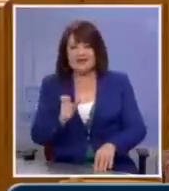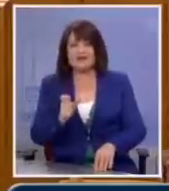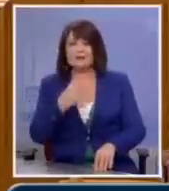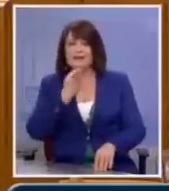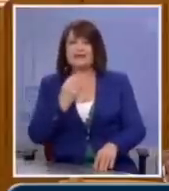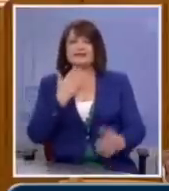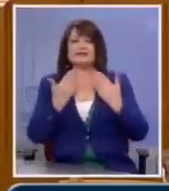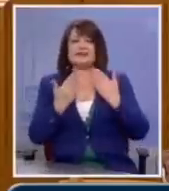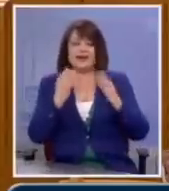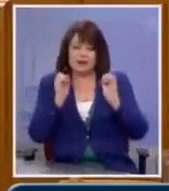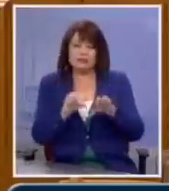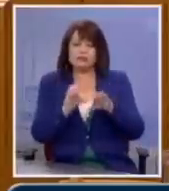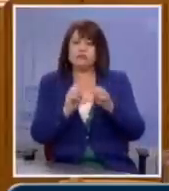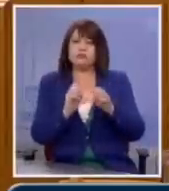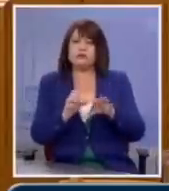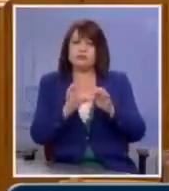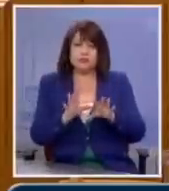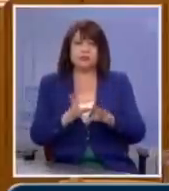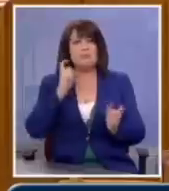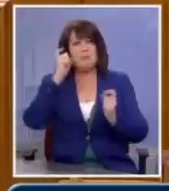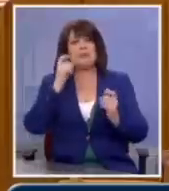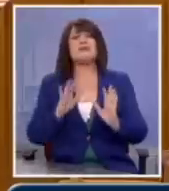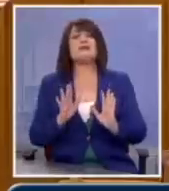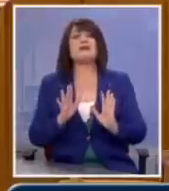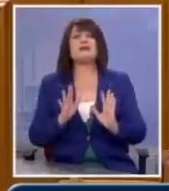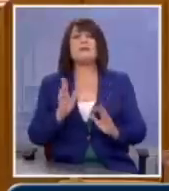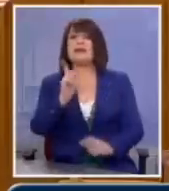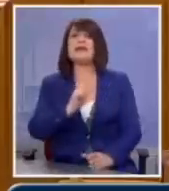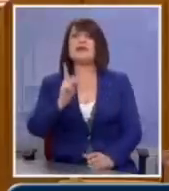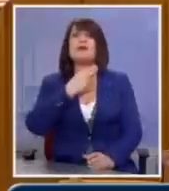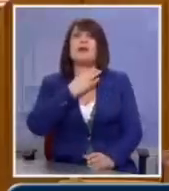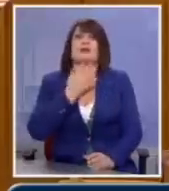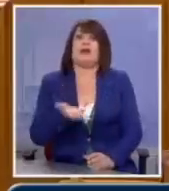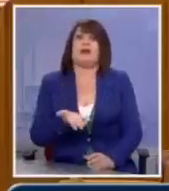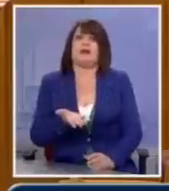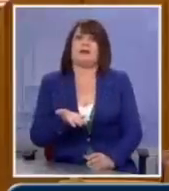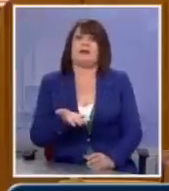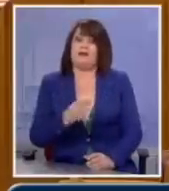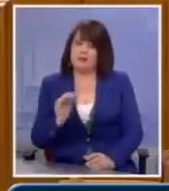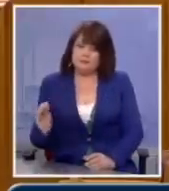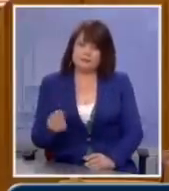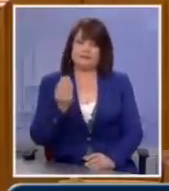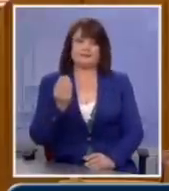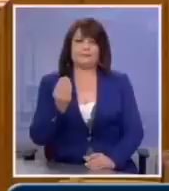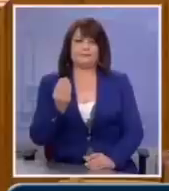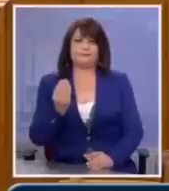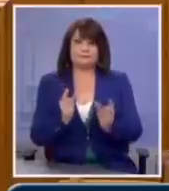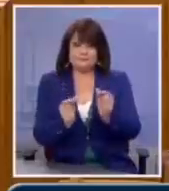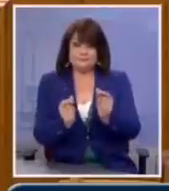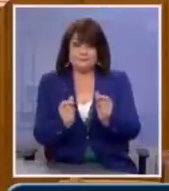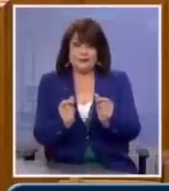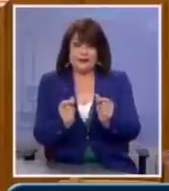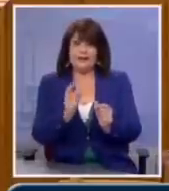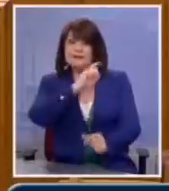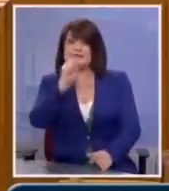επί σεμιναρίων, χωρίς να λάβουμε υπόψη την κοινωνική ανάγκη που προκύπτει για τη ρύθμιση